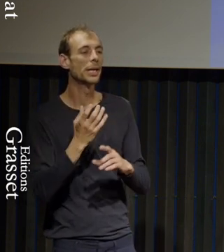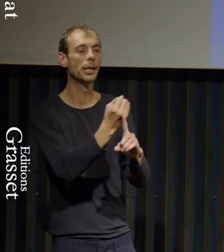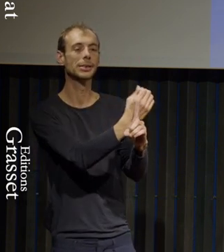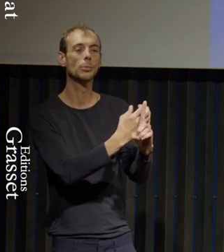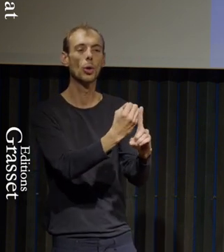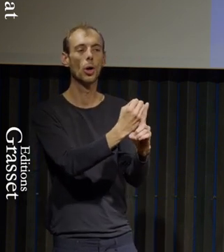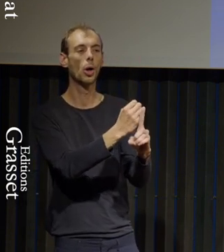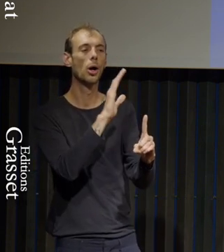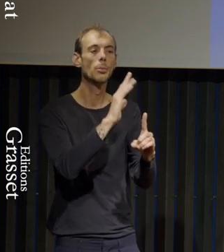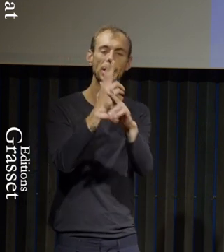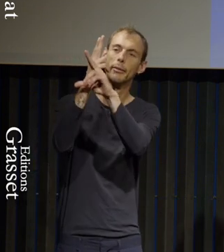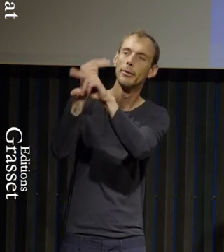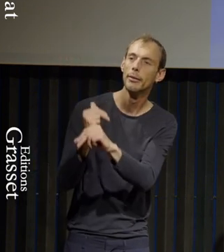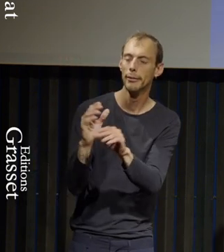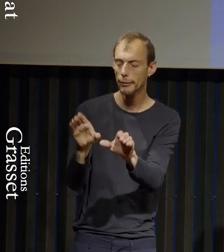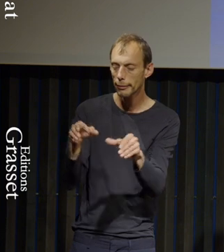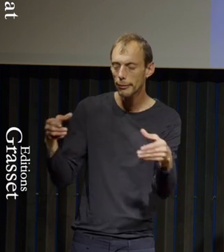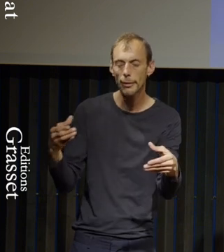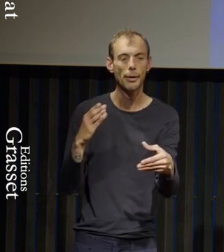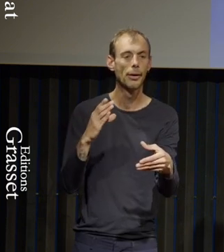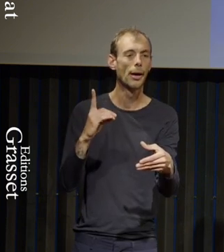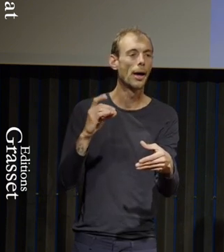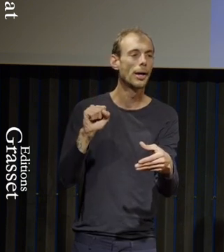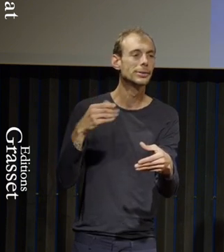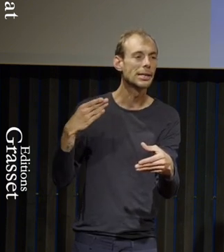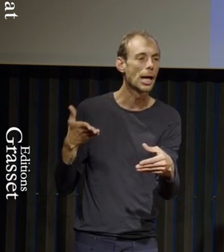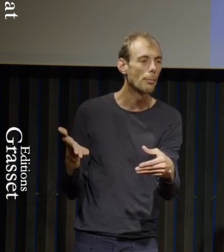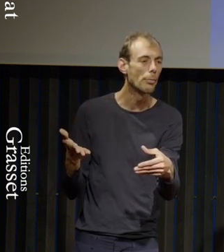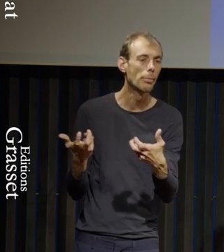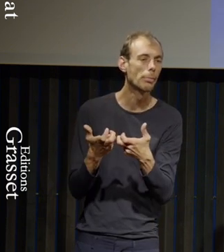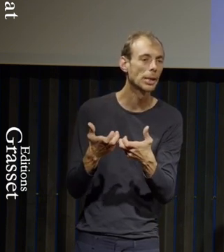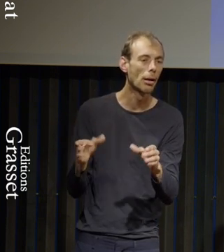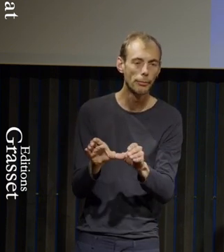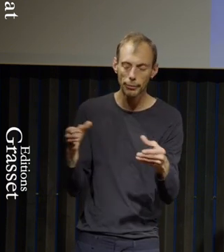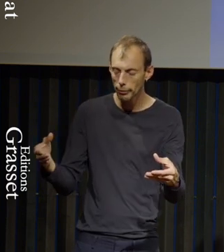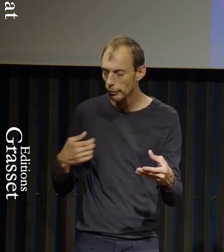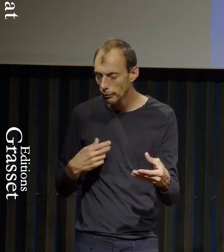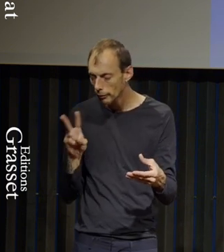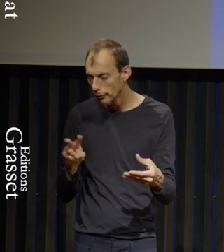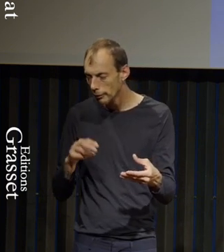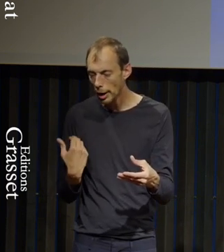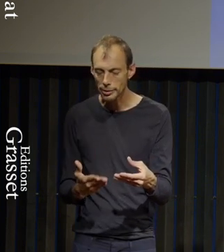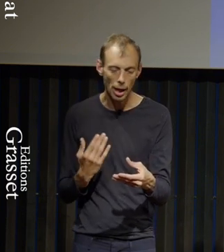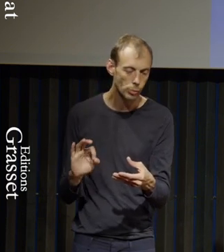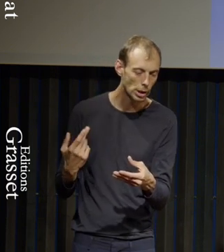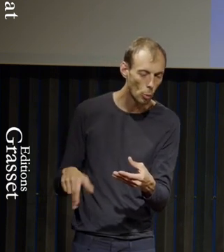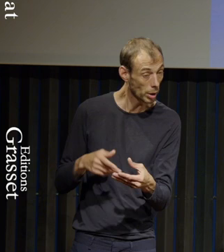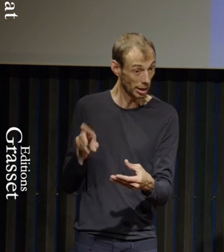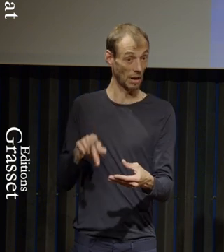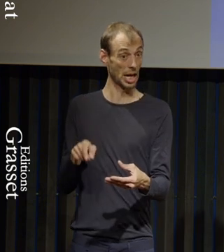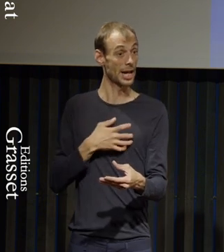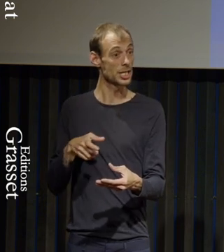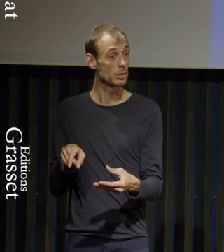codifiés dans nos manuels diagnostiques. On a évoqué tout à l'heure le DSM, c'est extrêmement précieux et c'est ce qui fait l'objet d'un